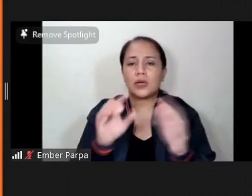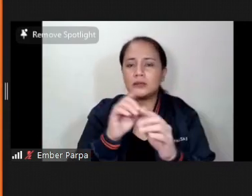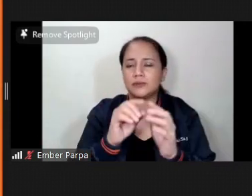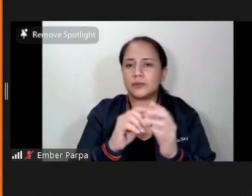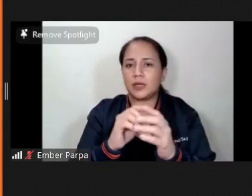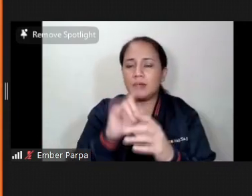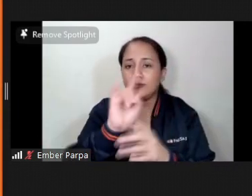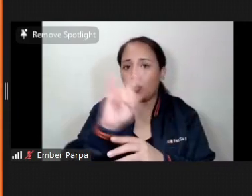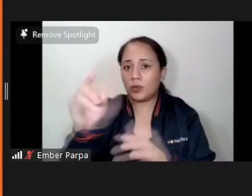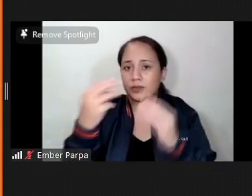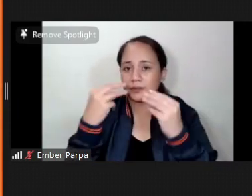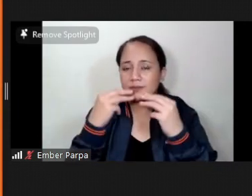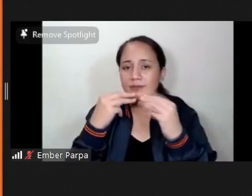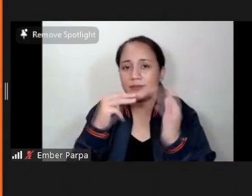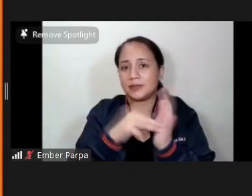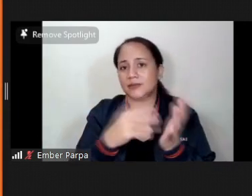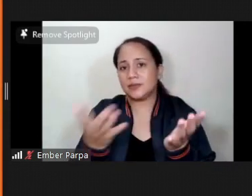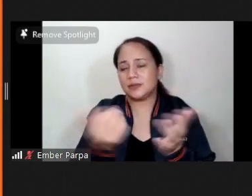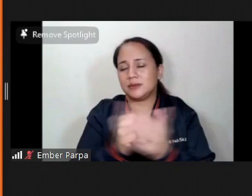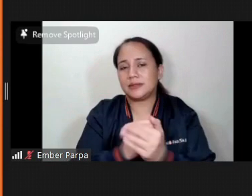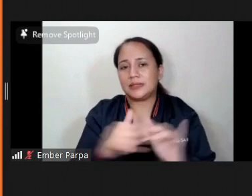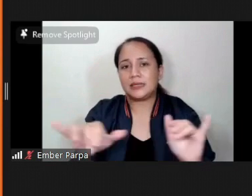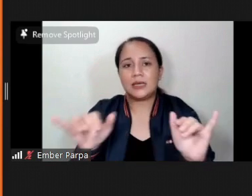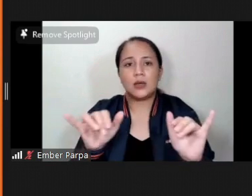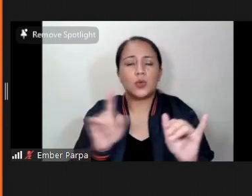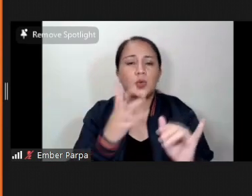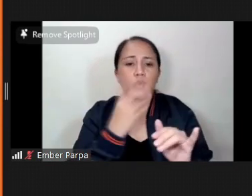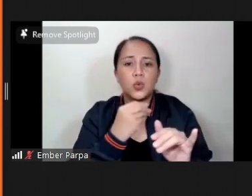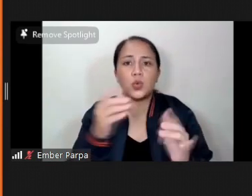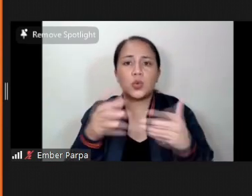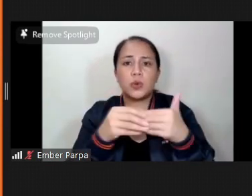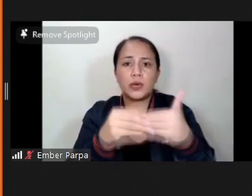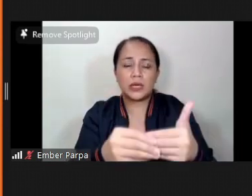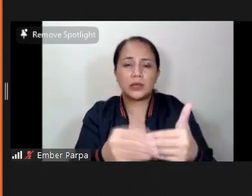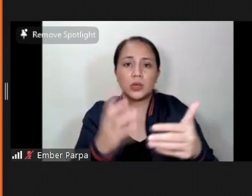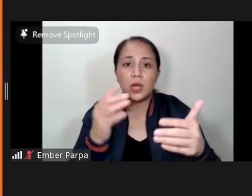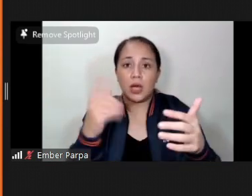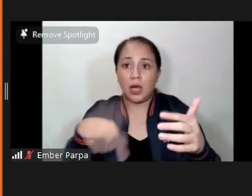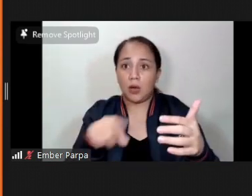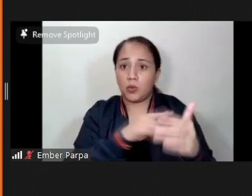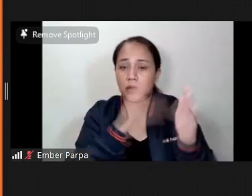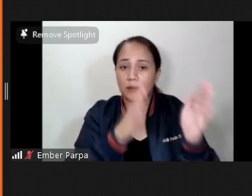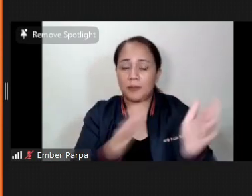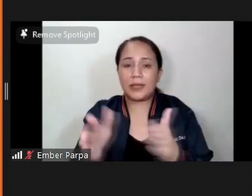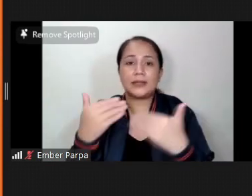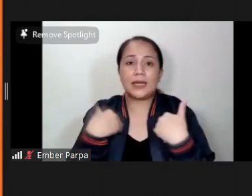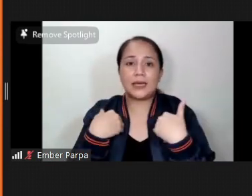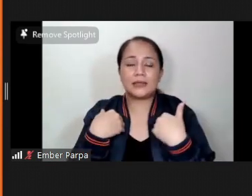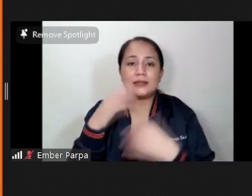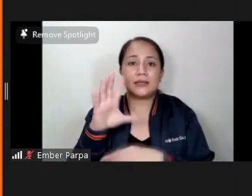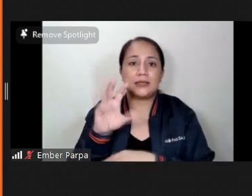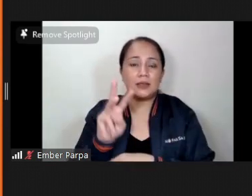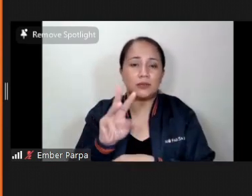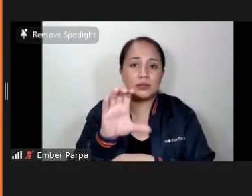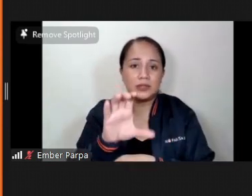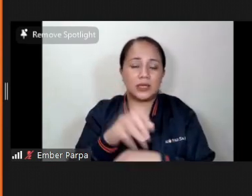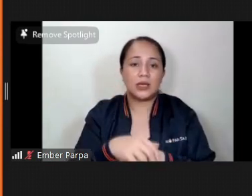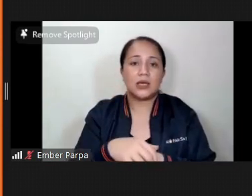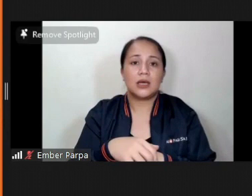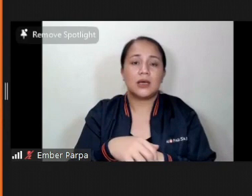messages on FAQ. Sa implementer or sinong gusto nating manguna at magsagawa nitong ating plano, nandyan po ang CWC, RC